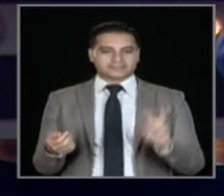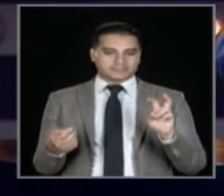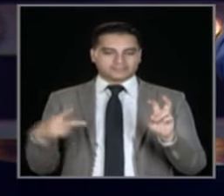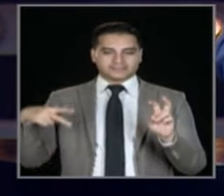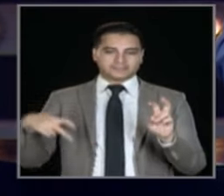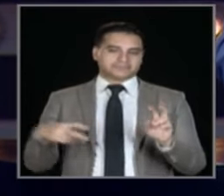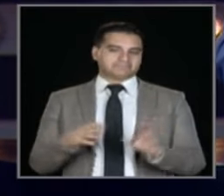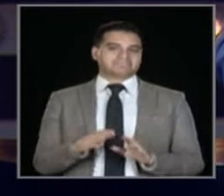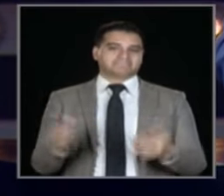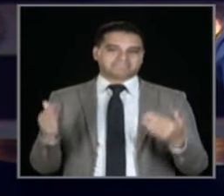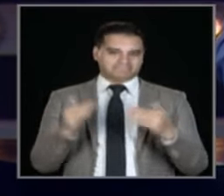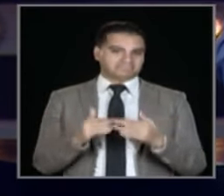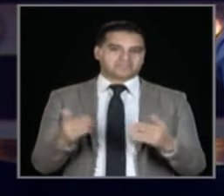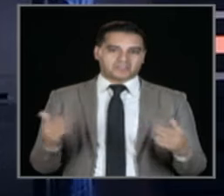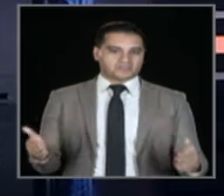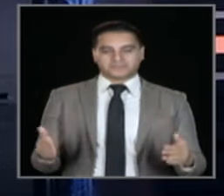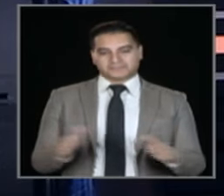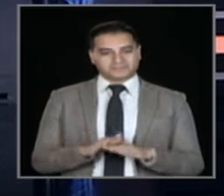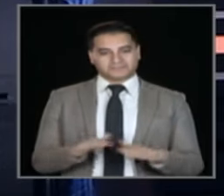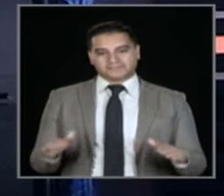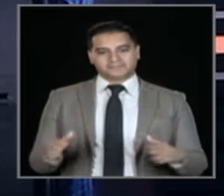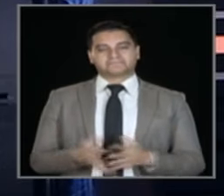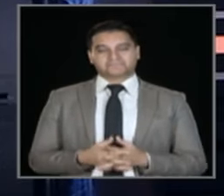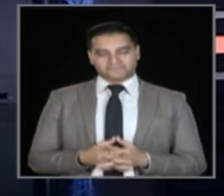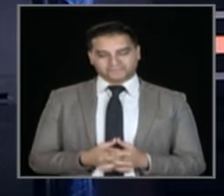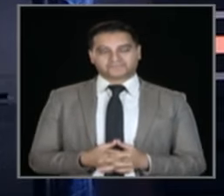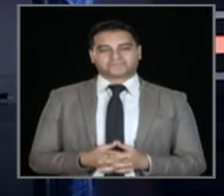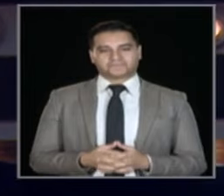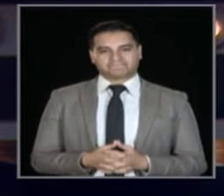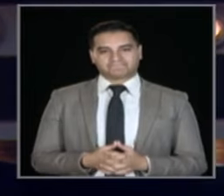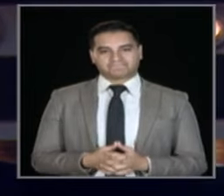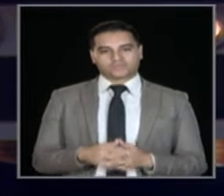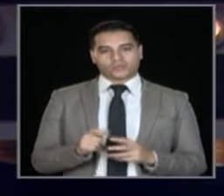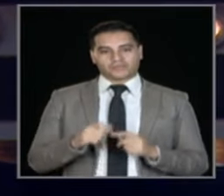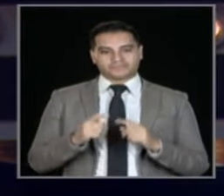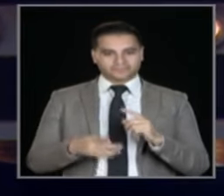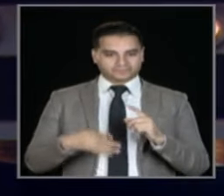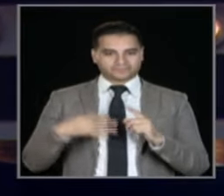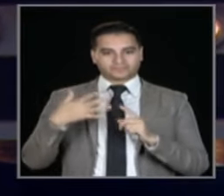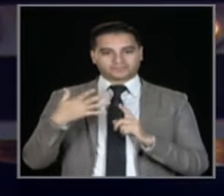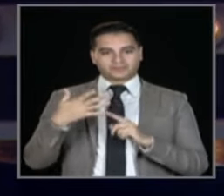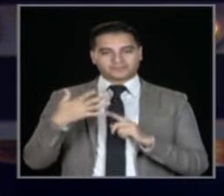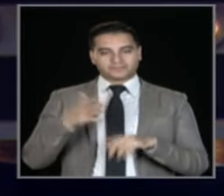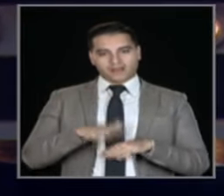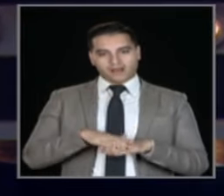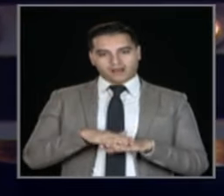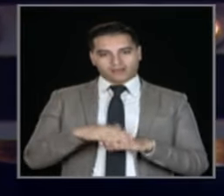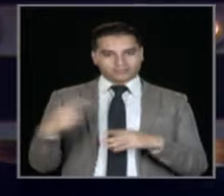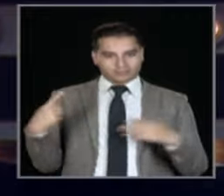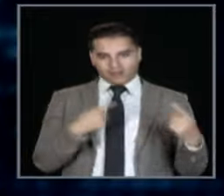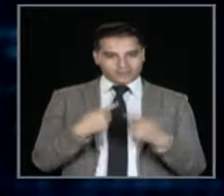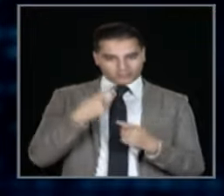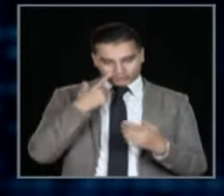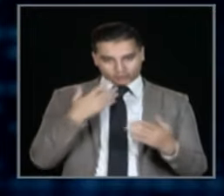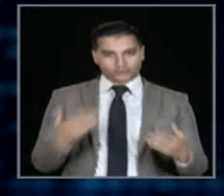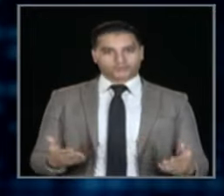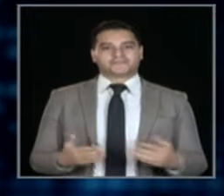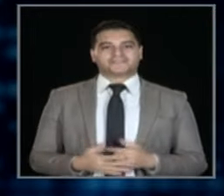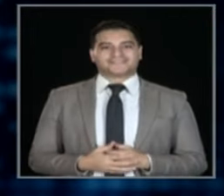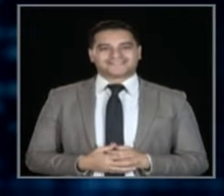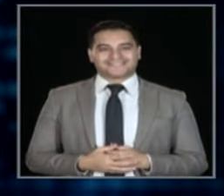فاطمة كنتوا 50 واربع اجابات صح، بقيتوا 70. ودلوقتي مع الفقرة الخامسة، فقرة ضربات الجزاء.